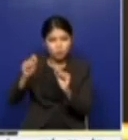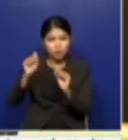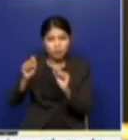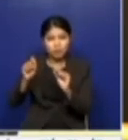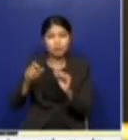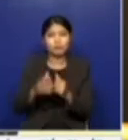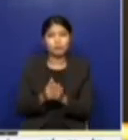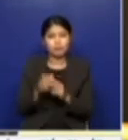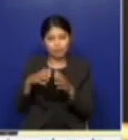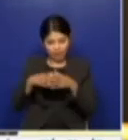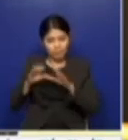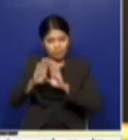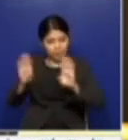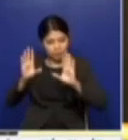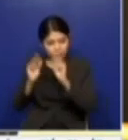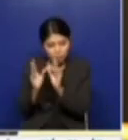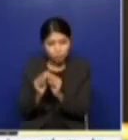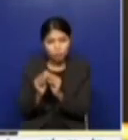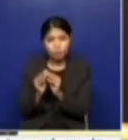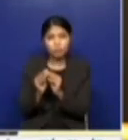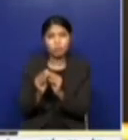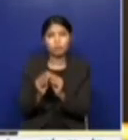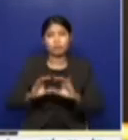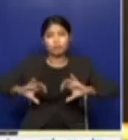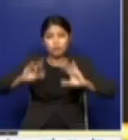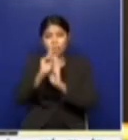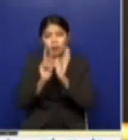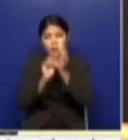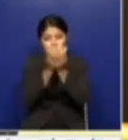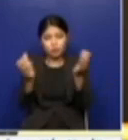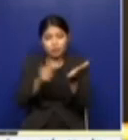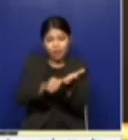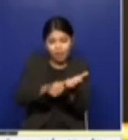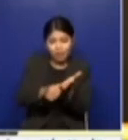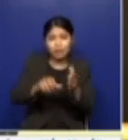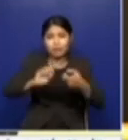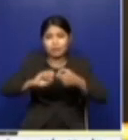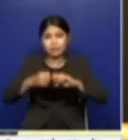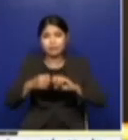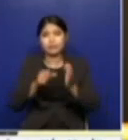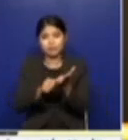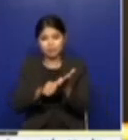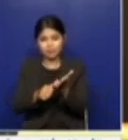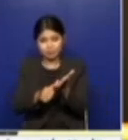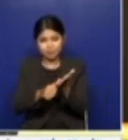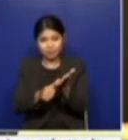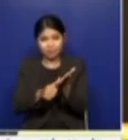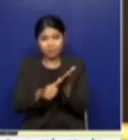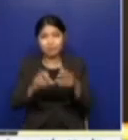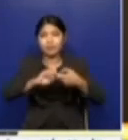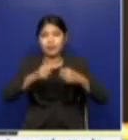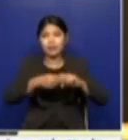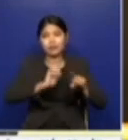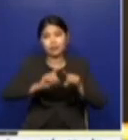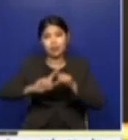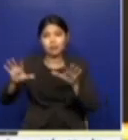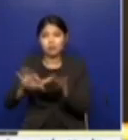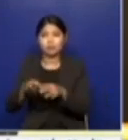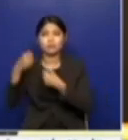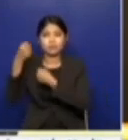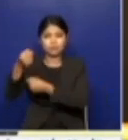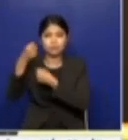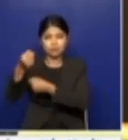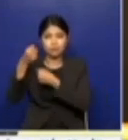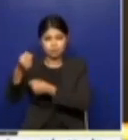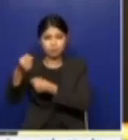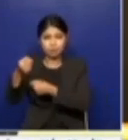านและร่างของประชาชนเพื่อคลี่คลายสถานการณ์ปัญหาการชุมนุมเรียก